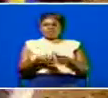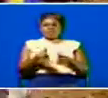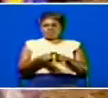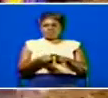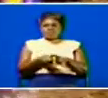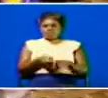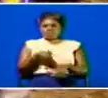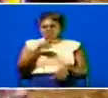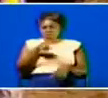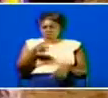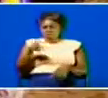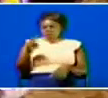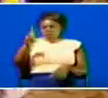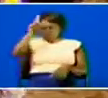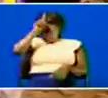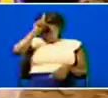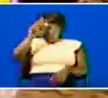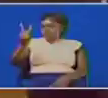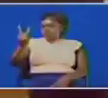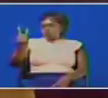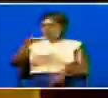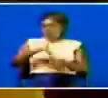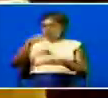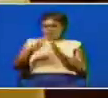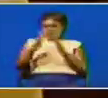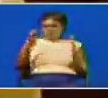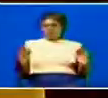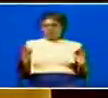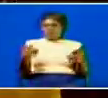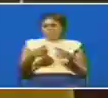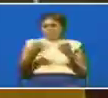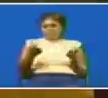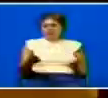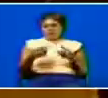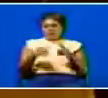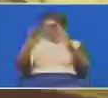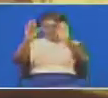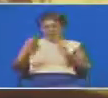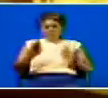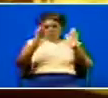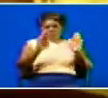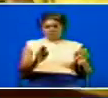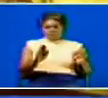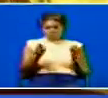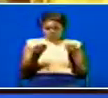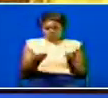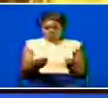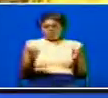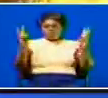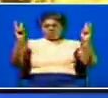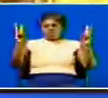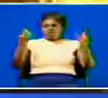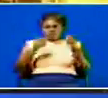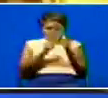na Rombo zimeathirika zaidi. Mamlaka ya maendeleo ya Ewasunyiro hata hivyo sasa imeanzisha kampeni za kutadarukia swala hili kwa